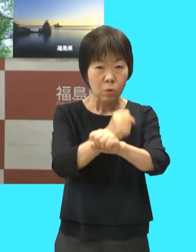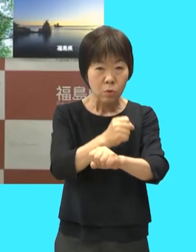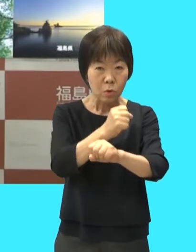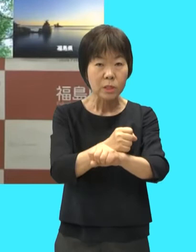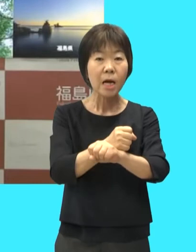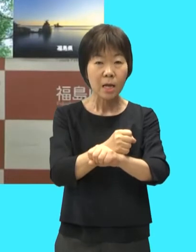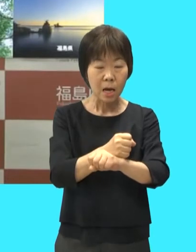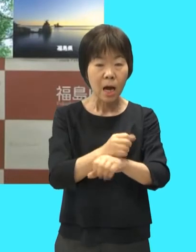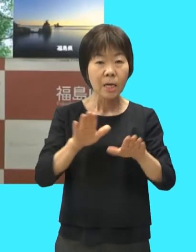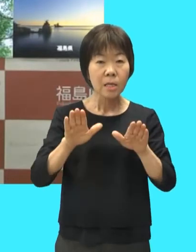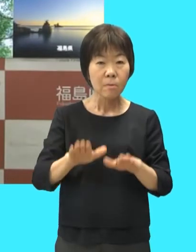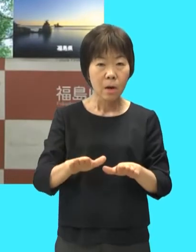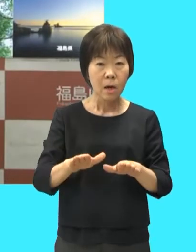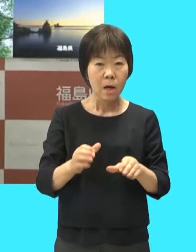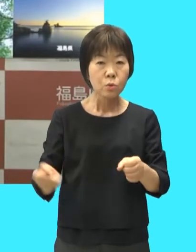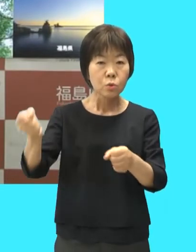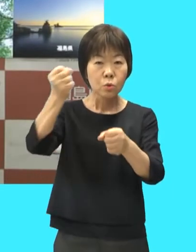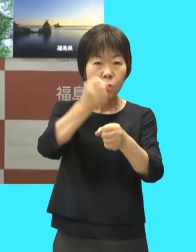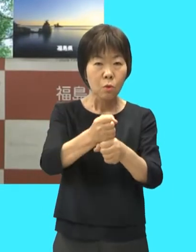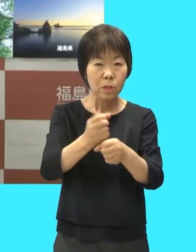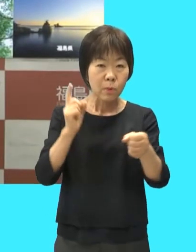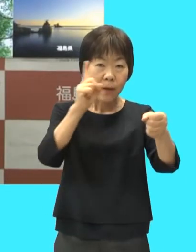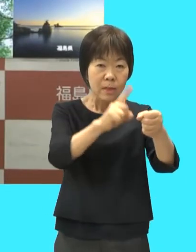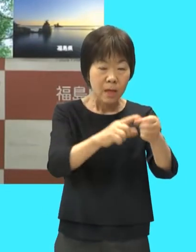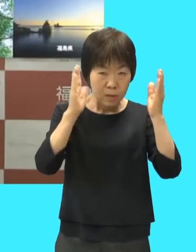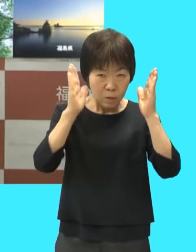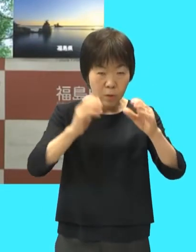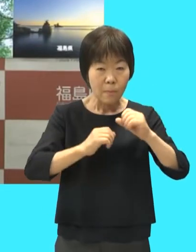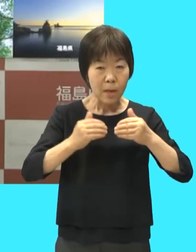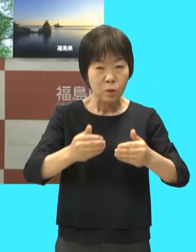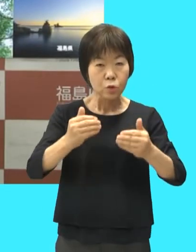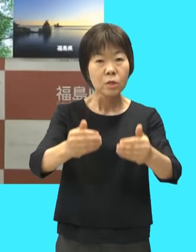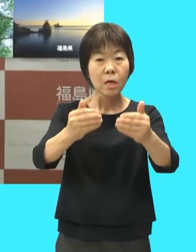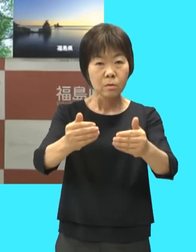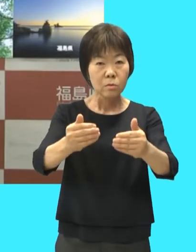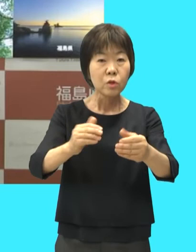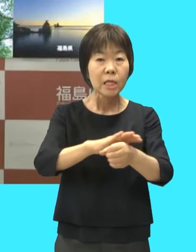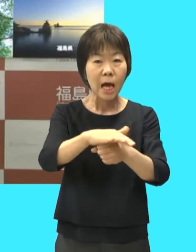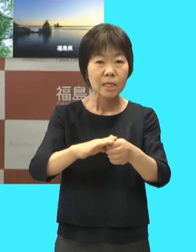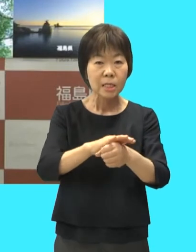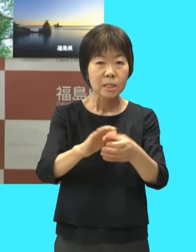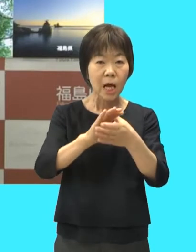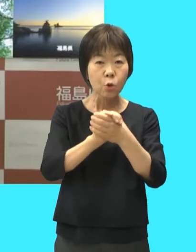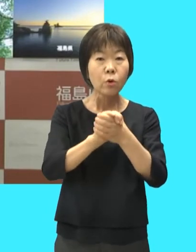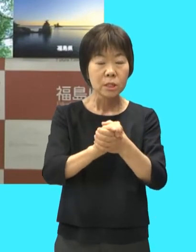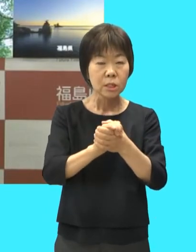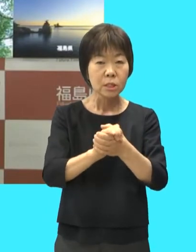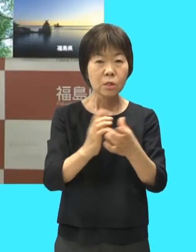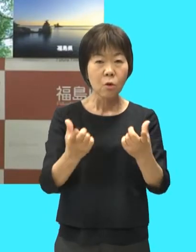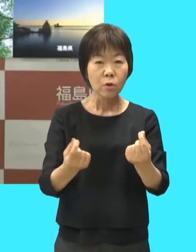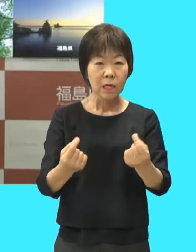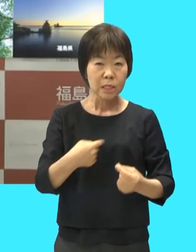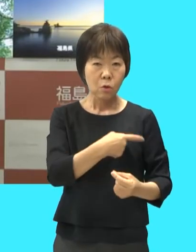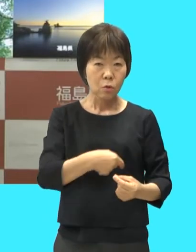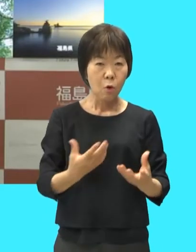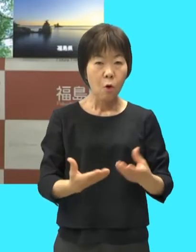ら今復興に向かって懸命に歩みを続けている大切な同志、同じ志を持